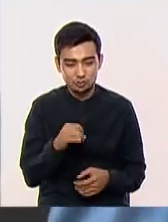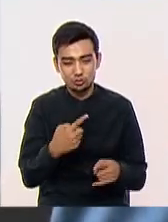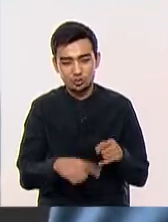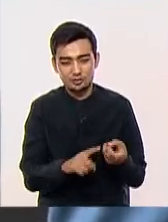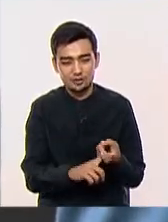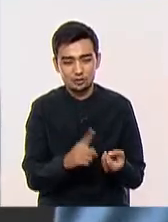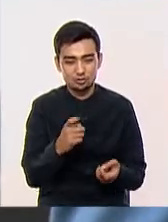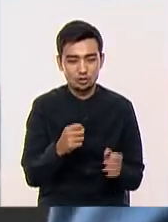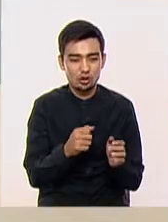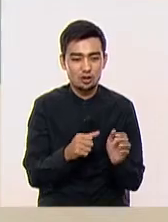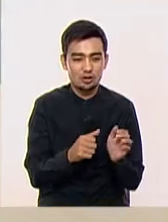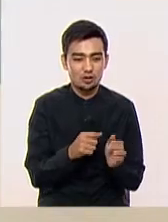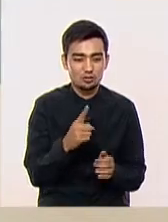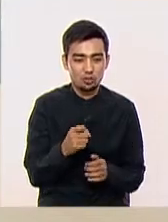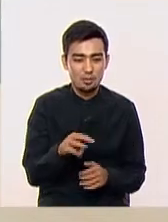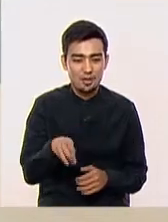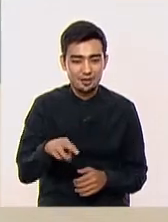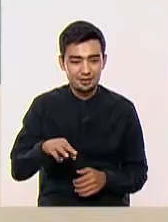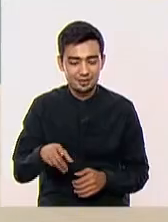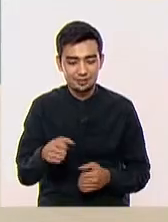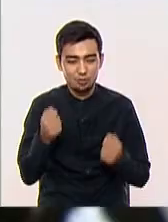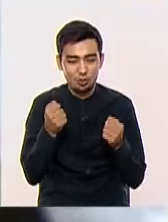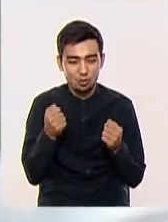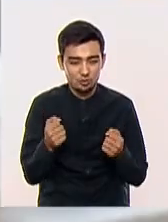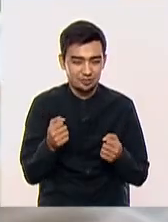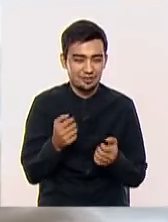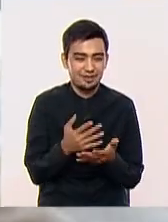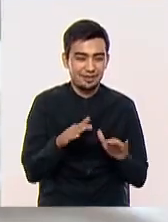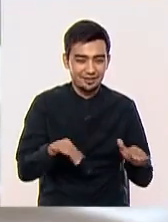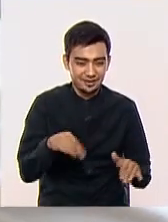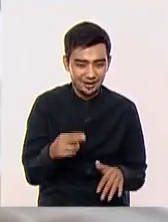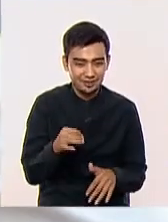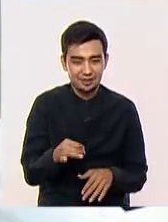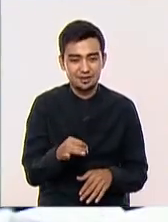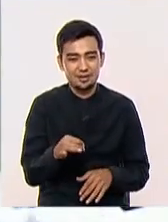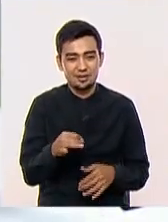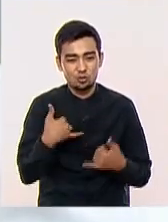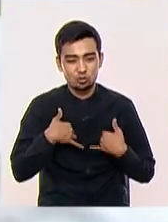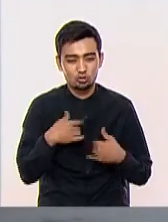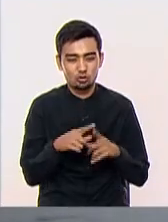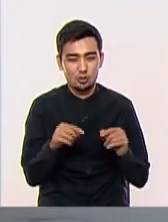сейчас около 100 миллиардов тенге приходится на спортивные кружки, детские сады и доплату учителям школ.